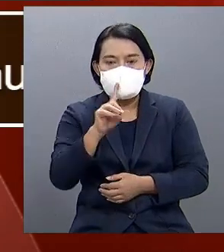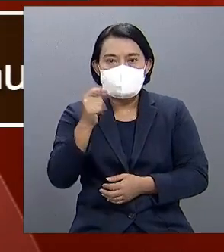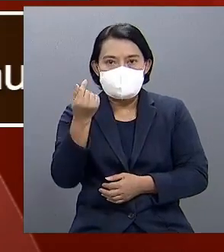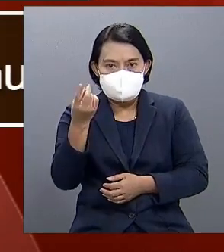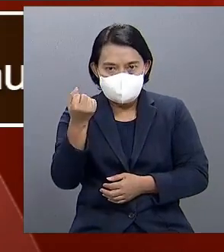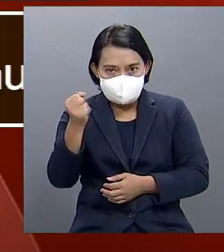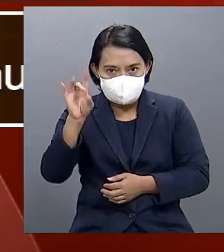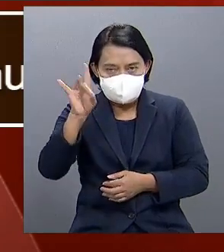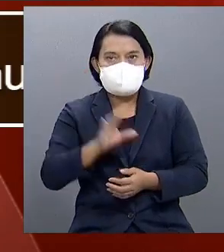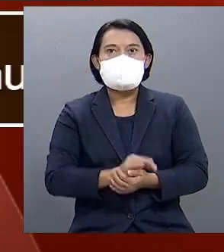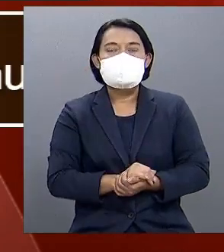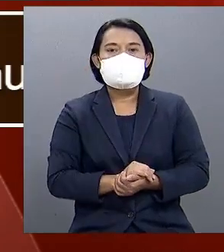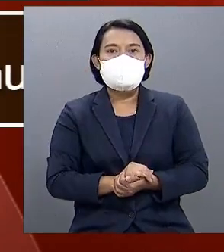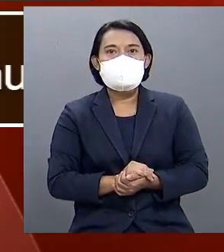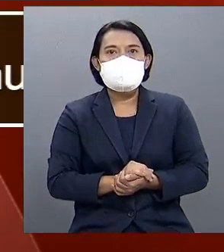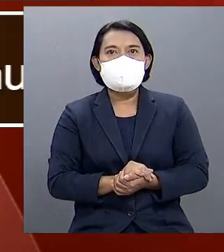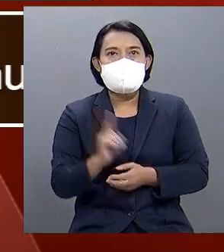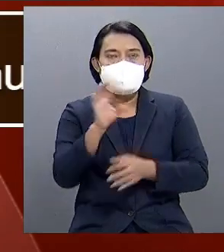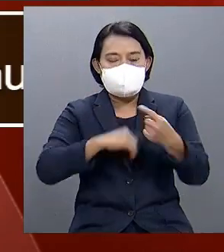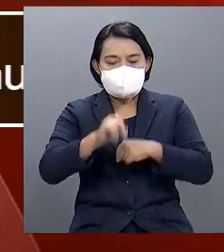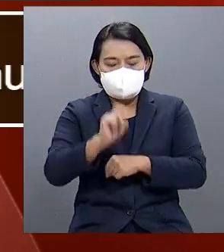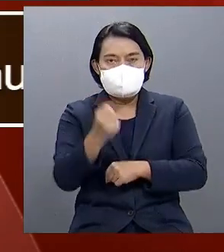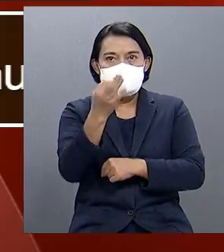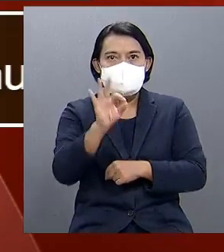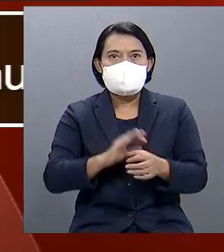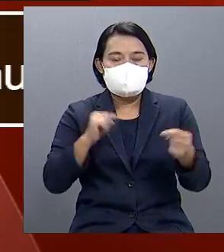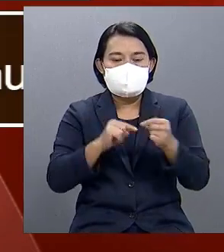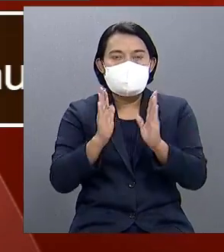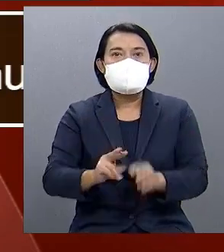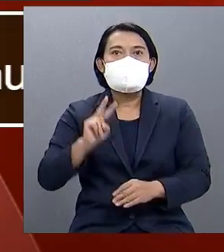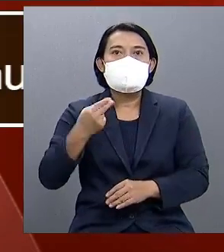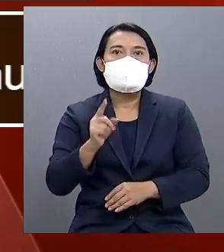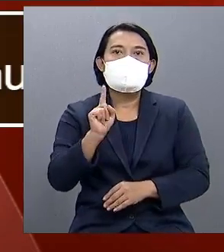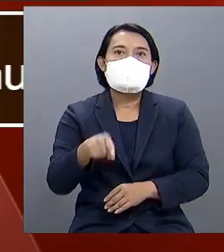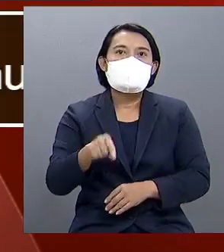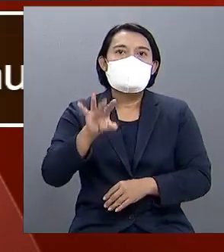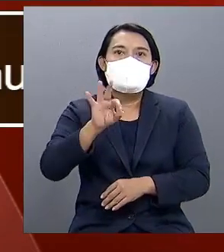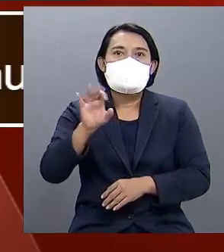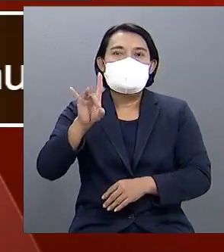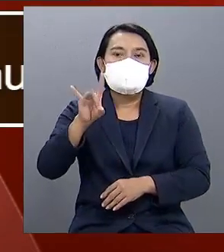านเพิ่ม19คนค่ะเสียชีวิตสะสม 21,987 คนค่ะ